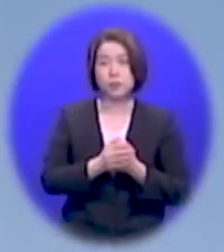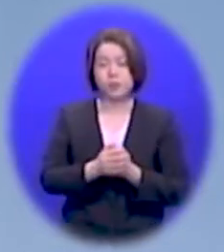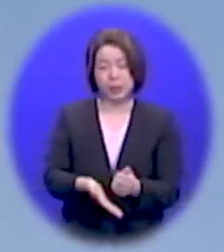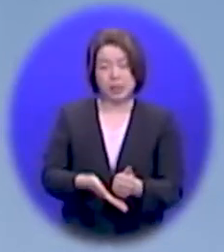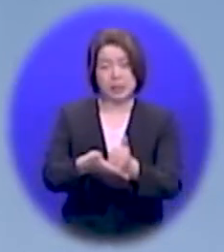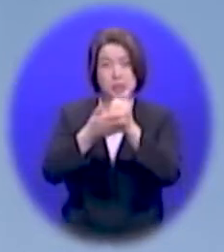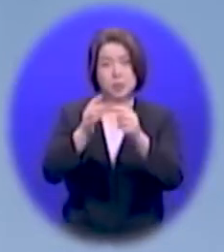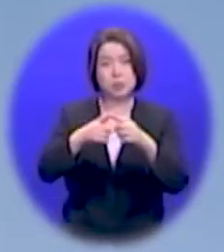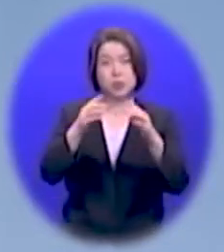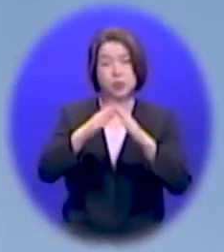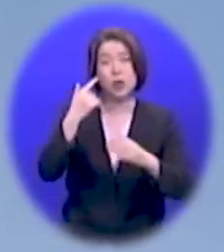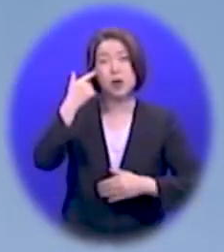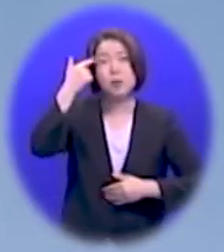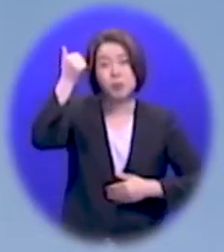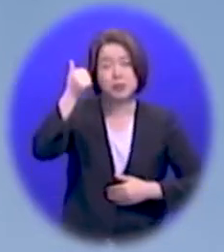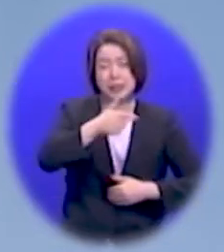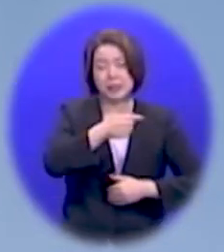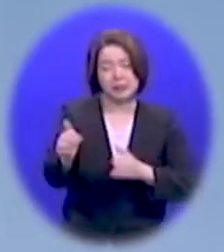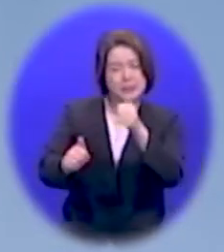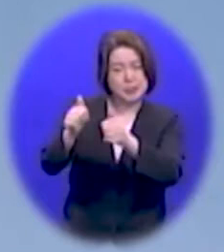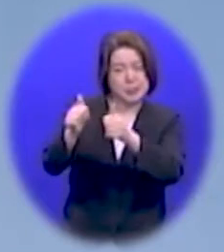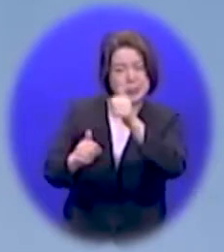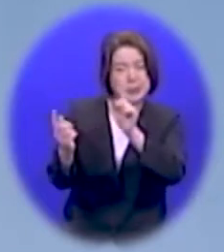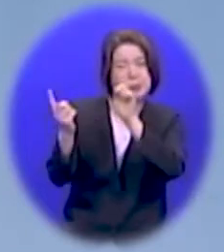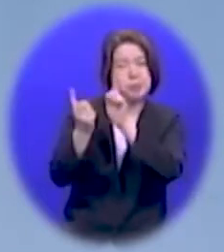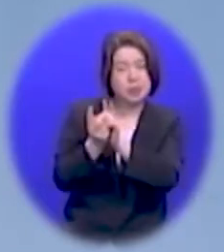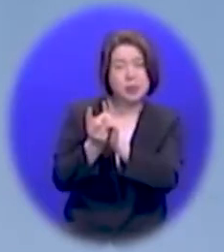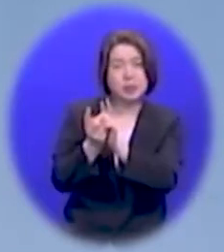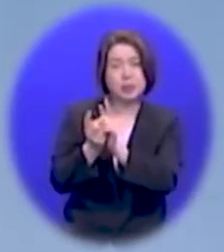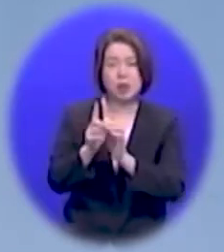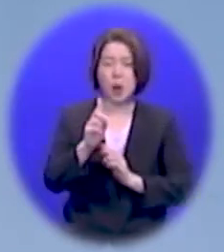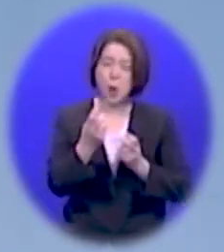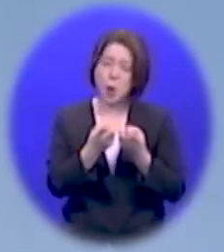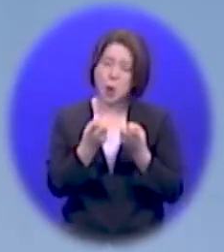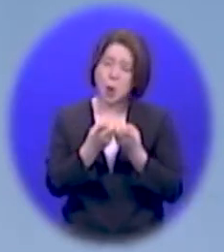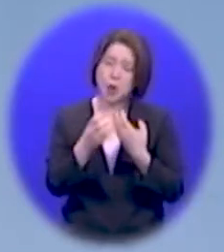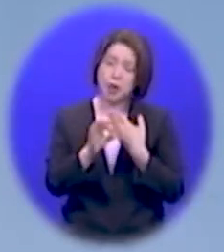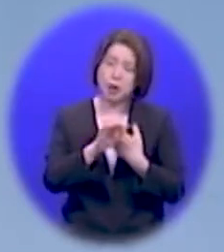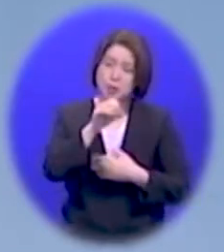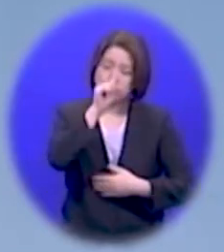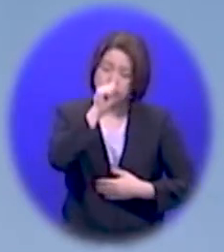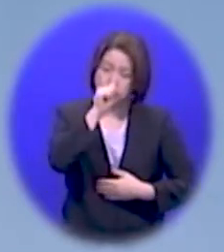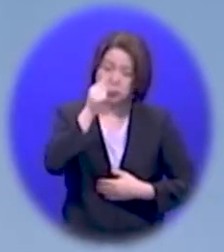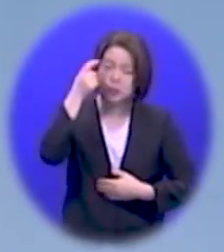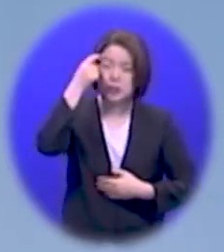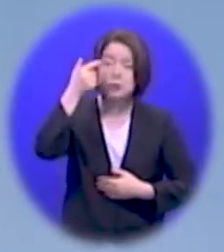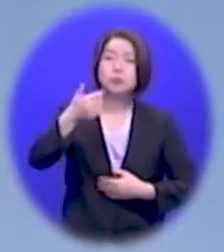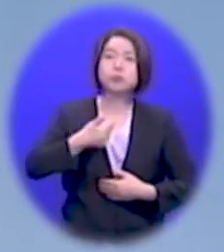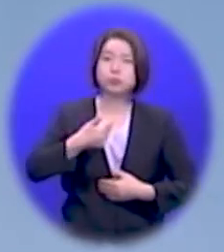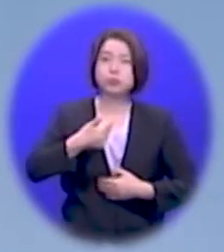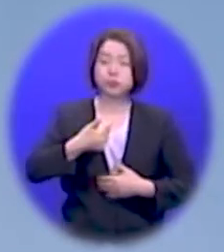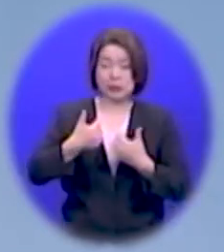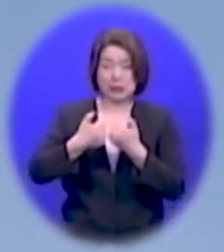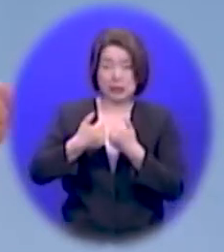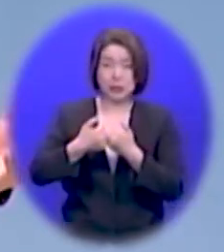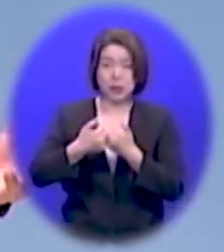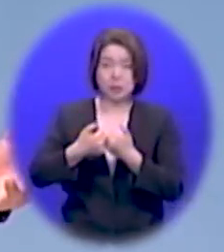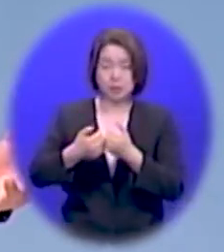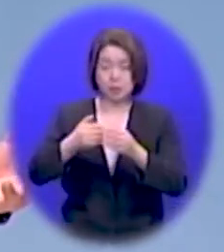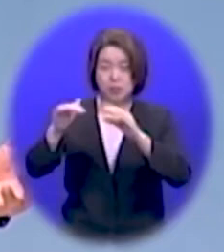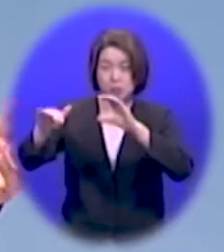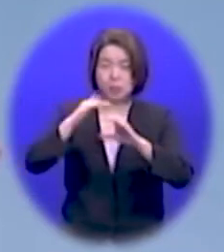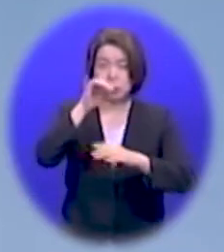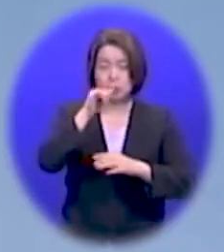교회 목사님에게 큰 시험을 당해서 어떻게 하면 좋은지 물어 오는 성도 님도 계시고 아버지의 의